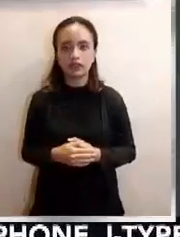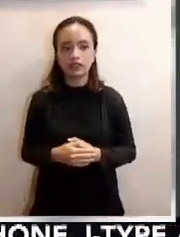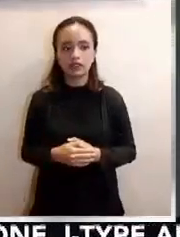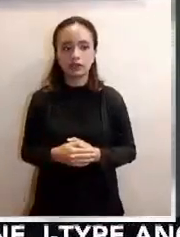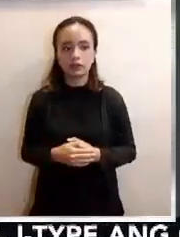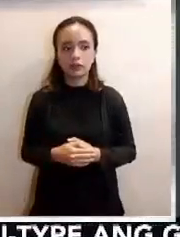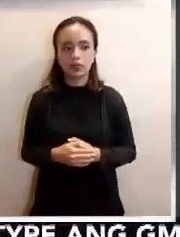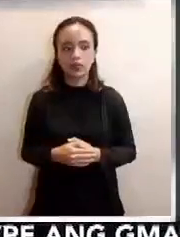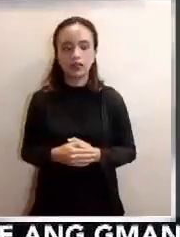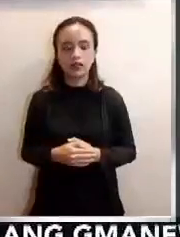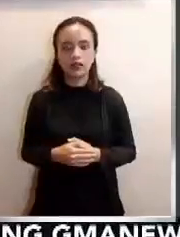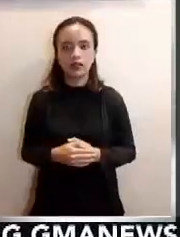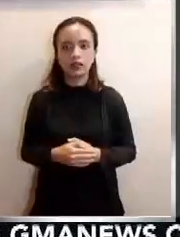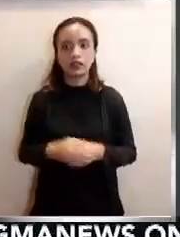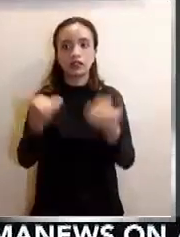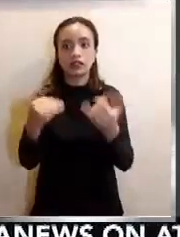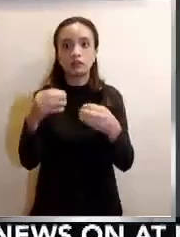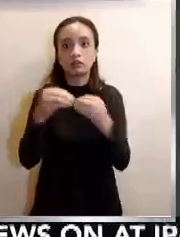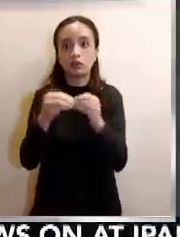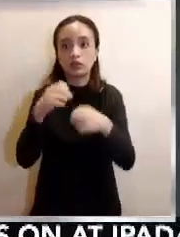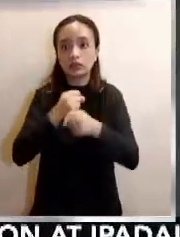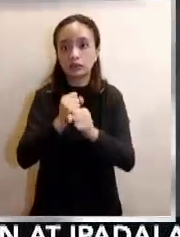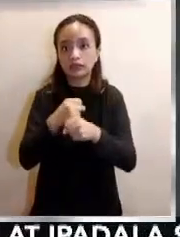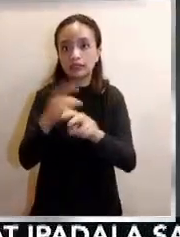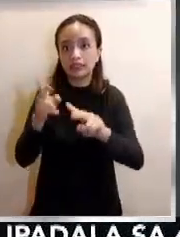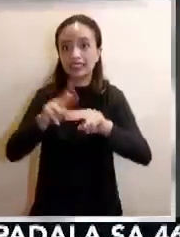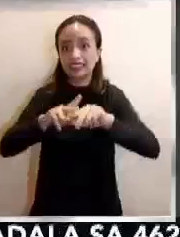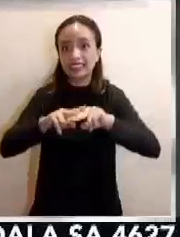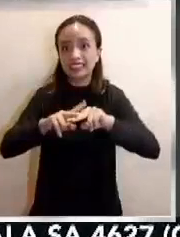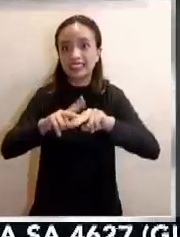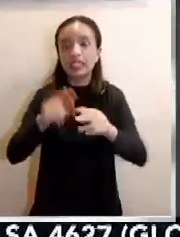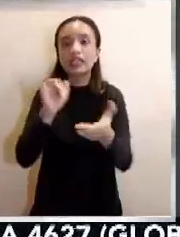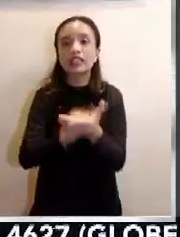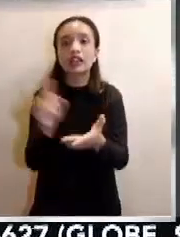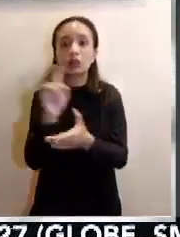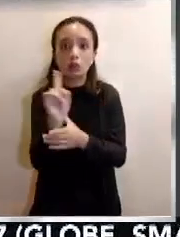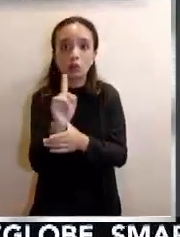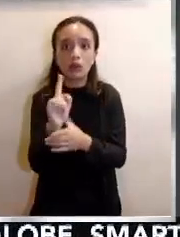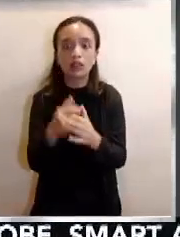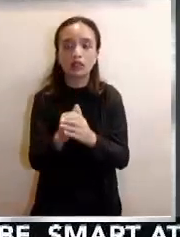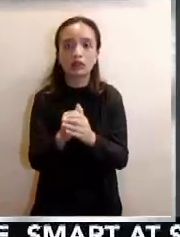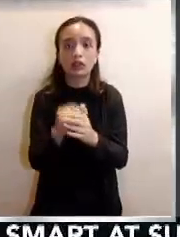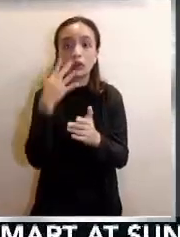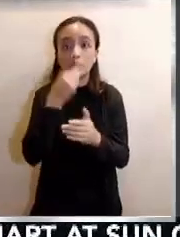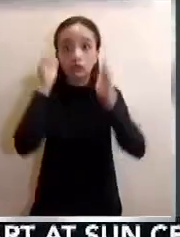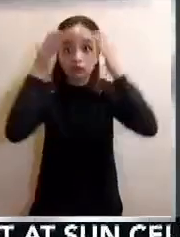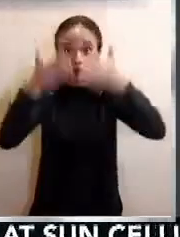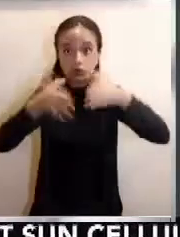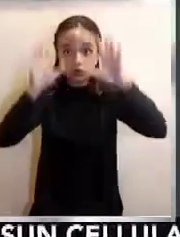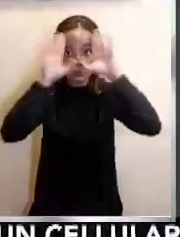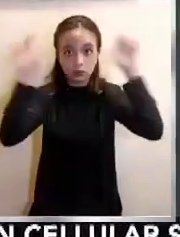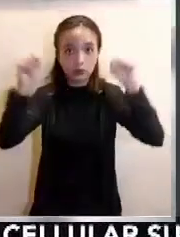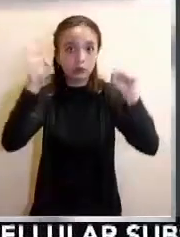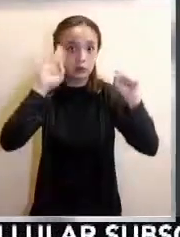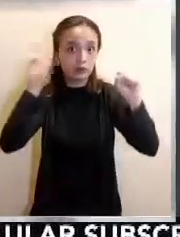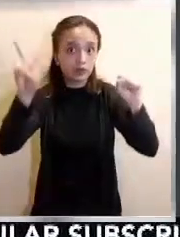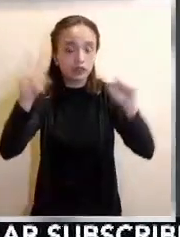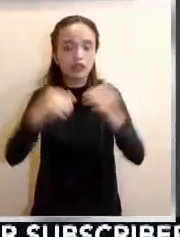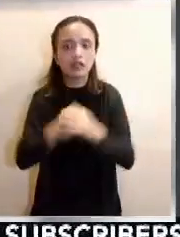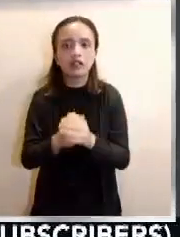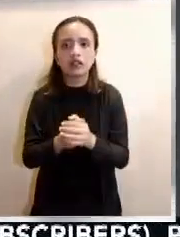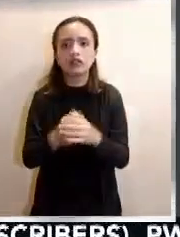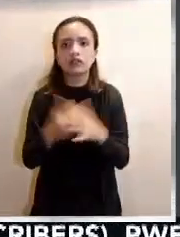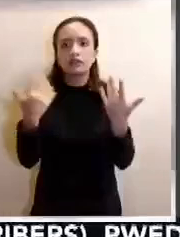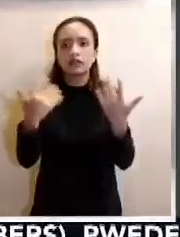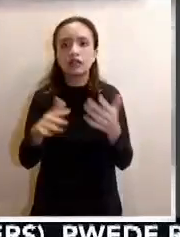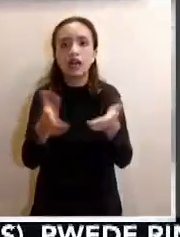Pagpapalaki ng produksyon ng asin. Yan po ang isa sa mga pinapatutukan ni Pangulong Bongbong Marcos. Pinaimbestigahan na rin niya ang pagkalat